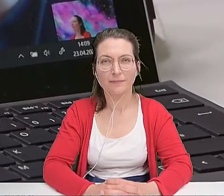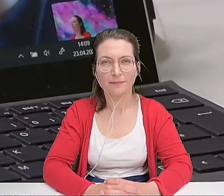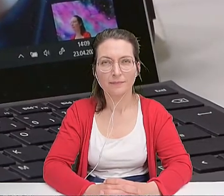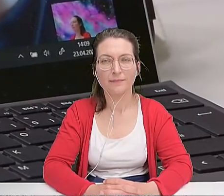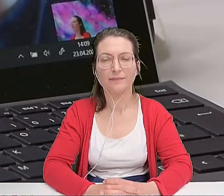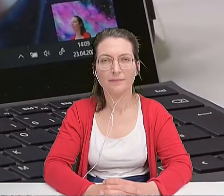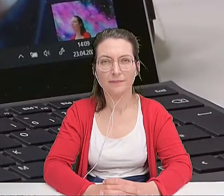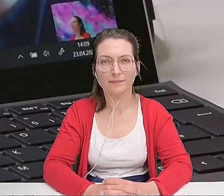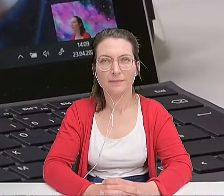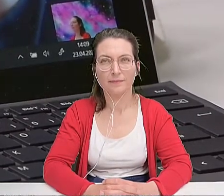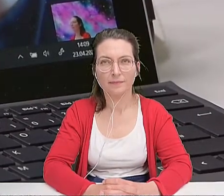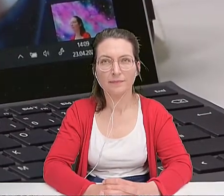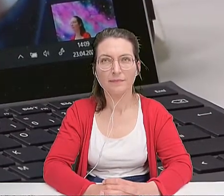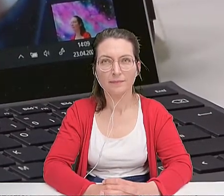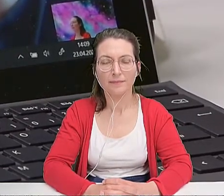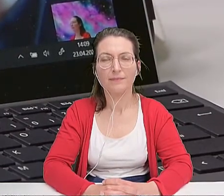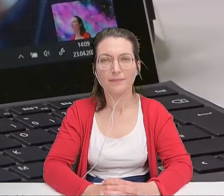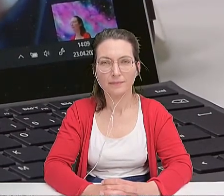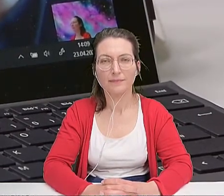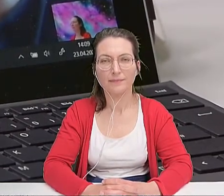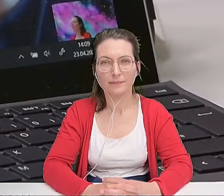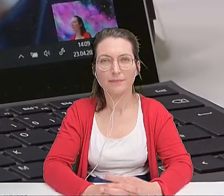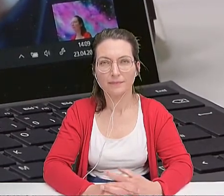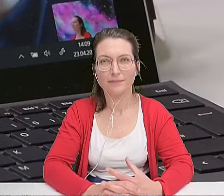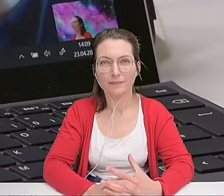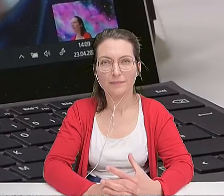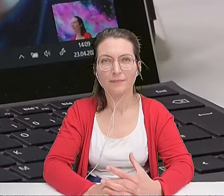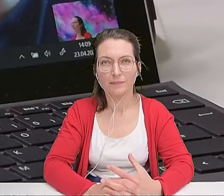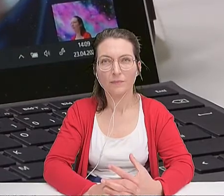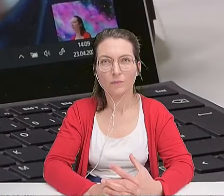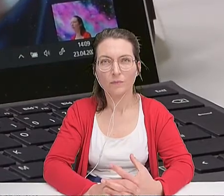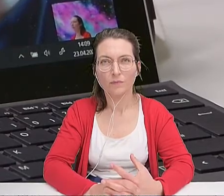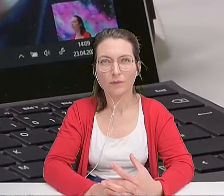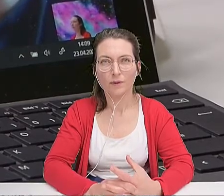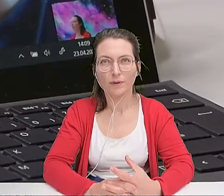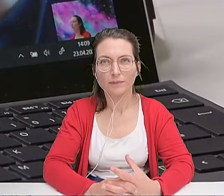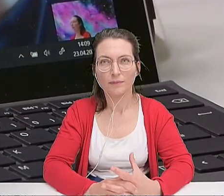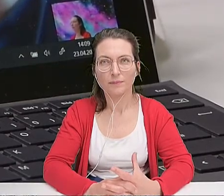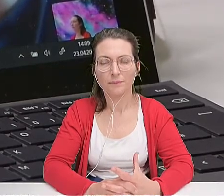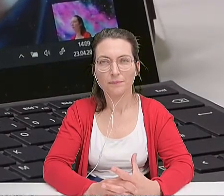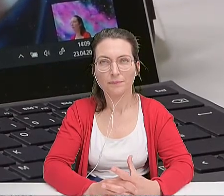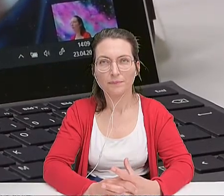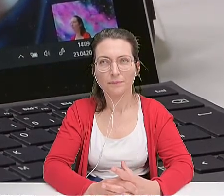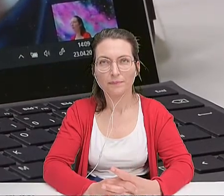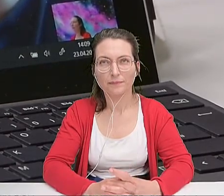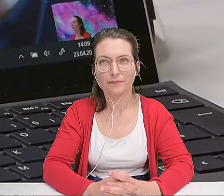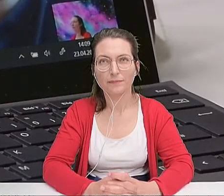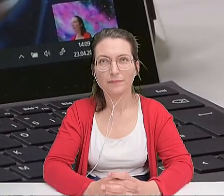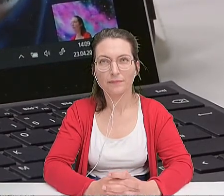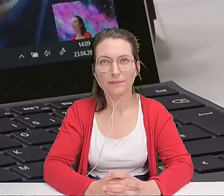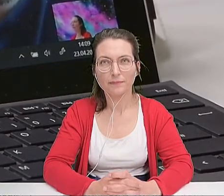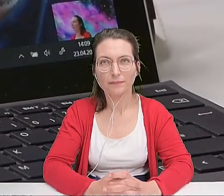tolle Initiativen, wie auch Code Your Life und viele andere auch. Das ist so das Repertoire